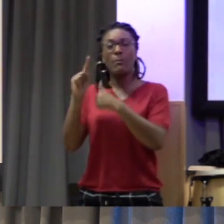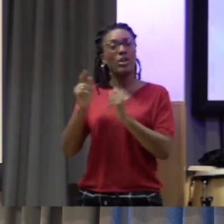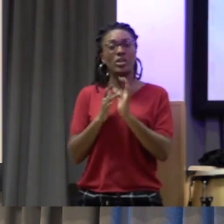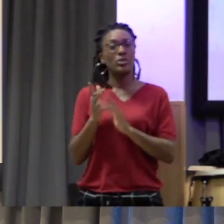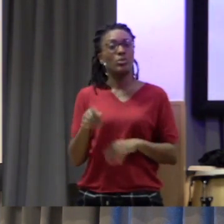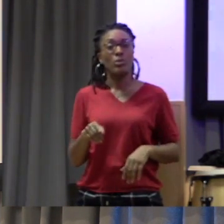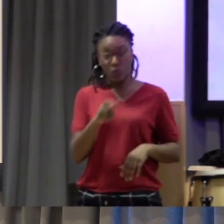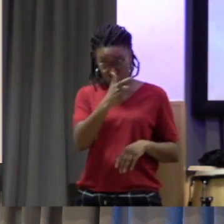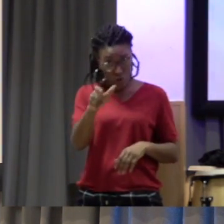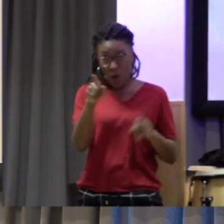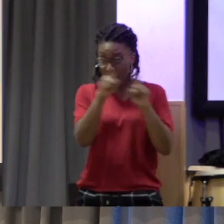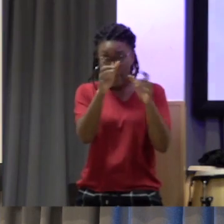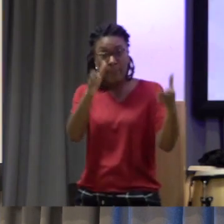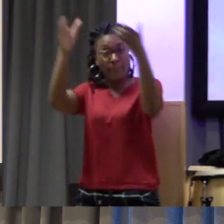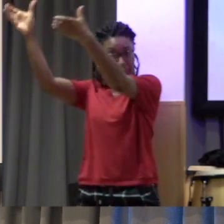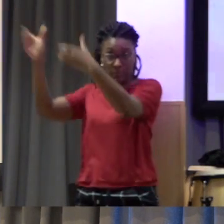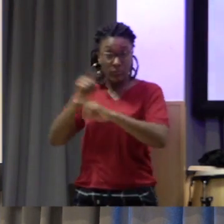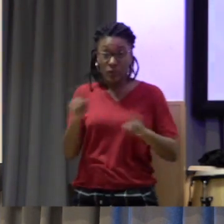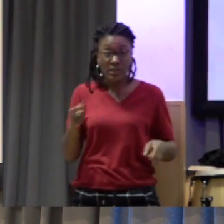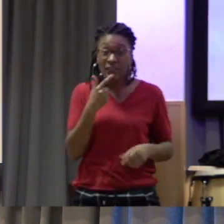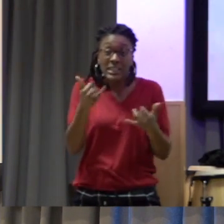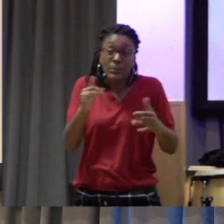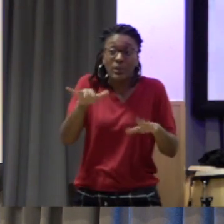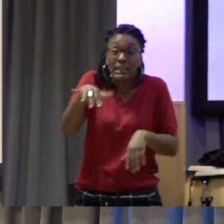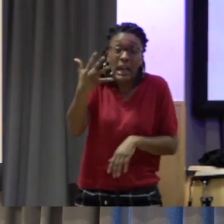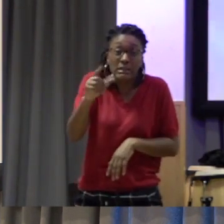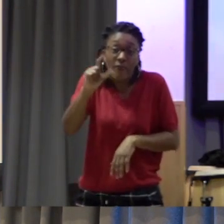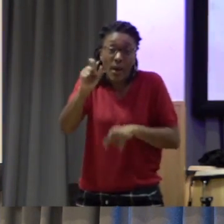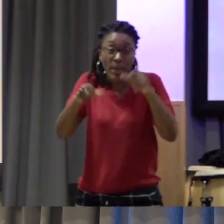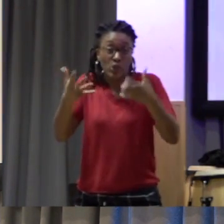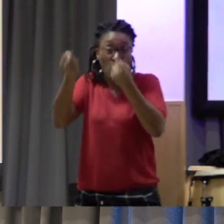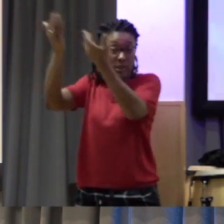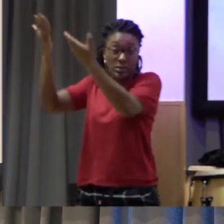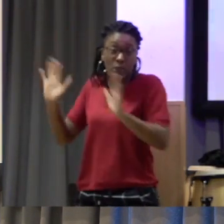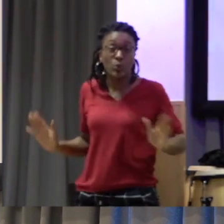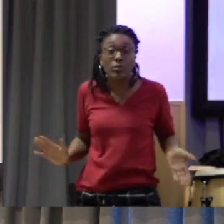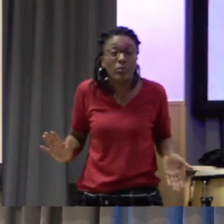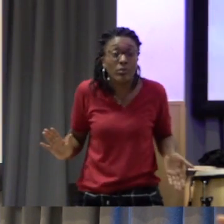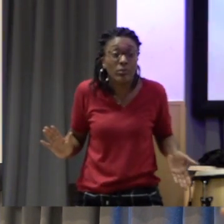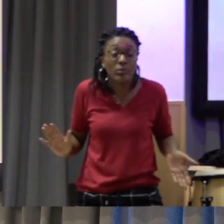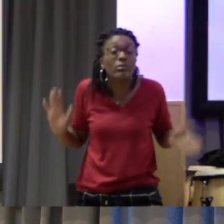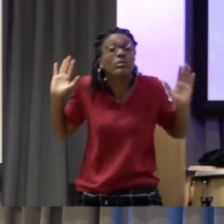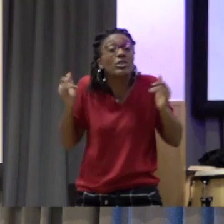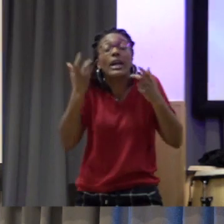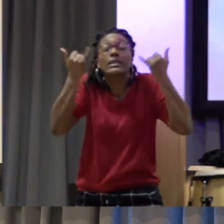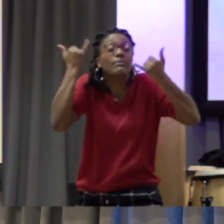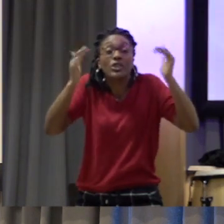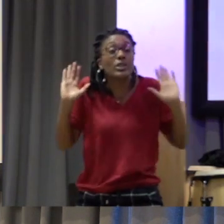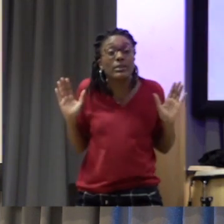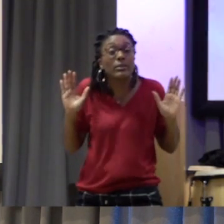Seigneur, ben, il y aura peut-être que 15 ou 20. Parce que beaucoup d'appelés, peu de lui, je fais une estimation.